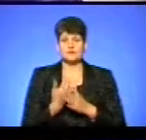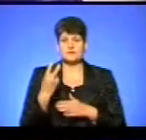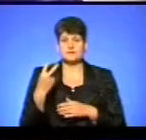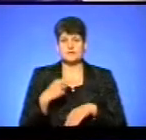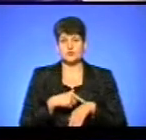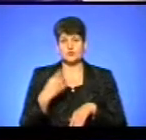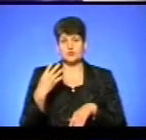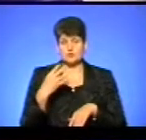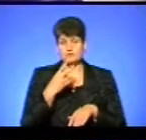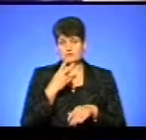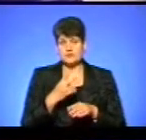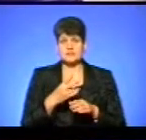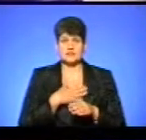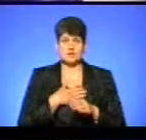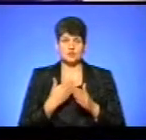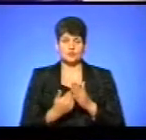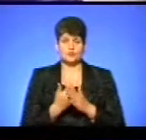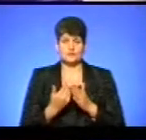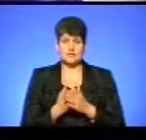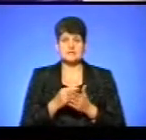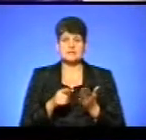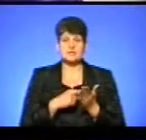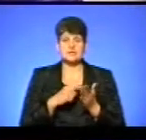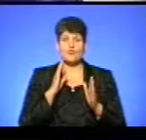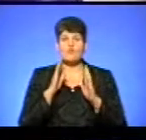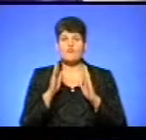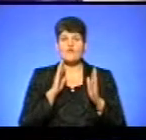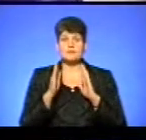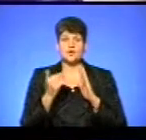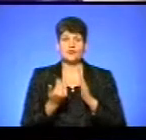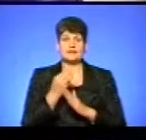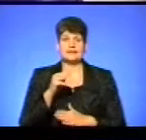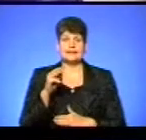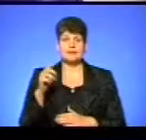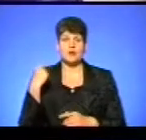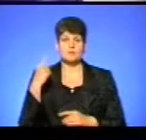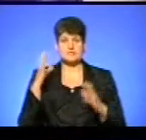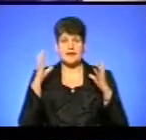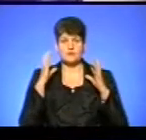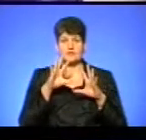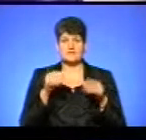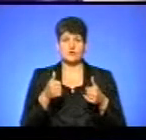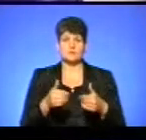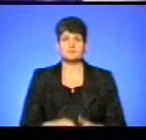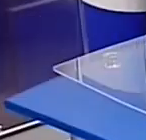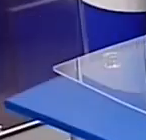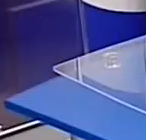20:40 або переглядайте наші новини на сторінці у Facebook «Новини ТТБ. Обласне радіо». На все добре!